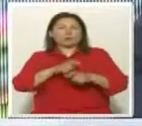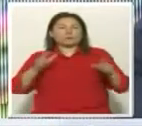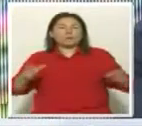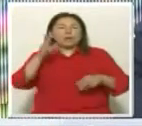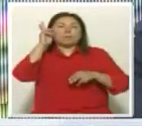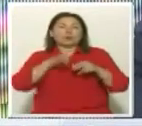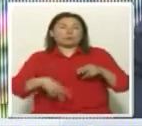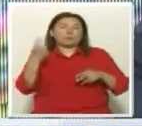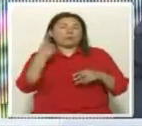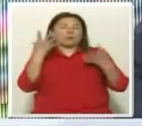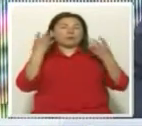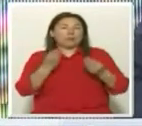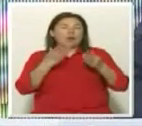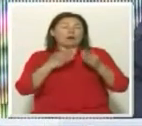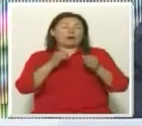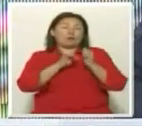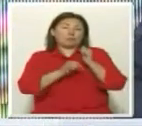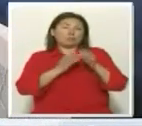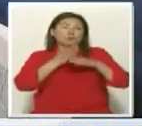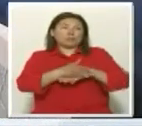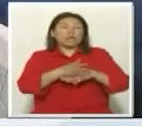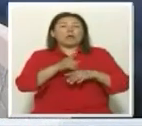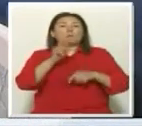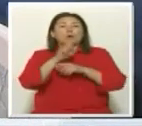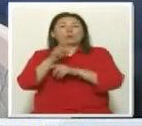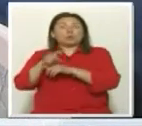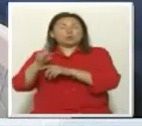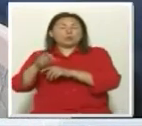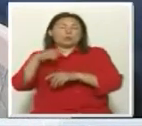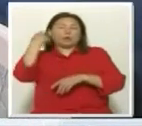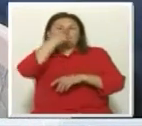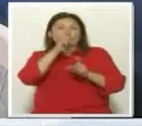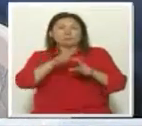По итогам первого дня рабочего визита глава региона дал ряд конкретных поручений ответственным лицам.